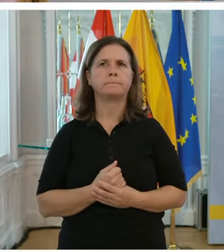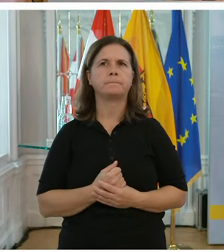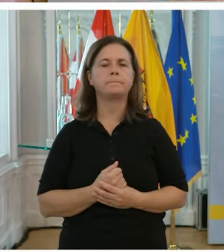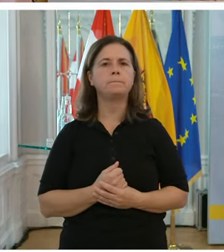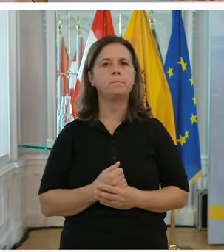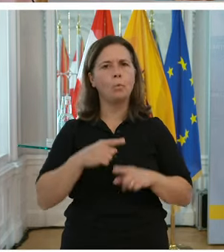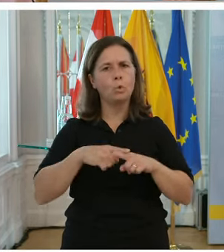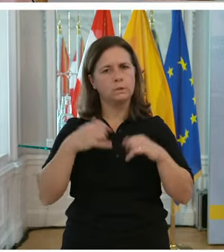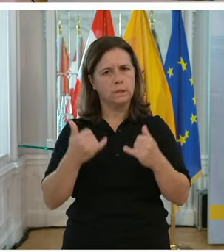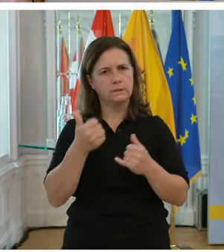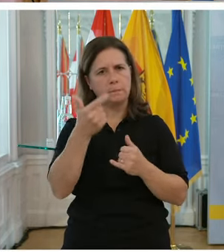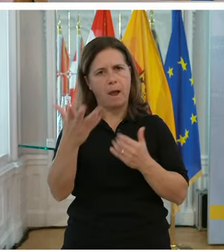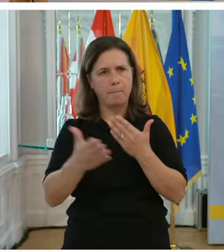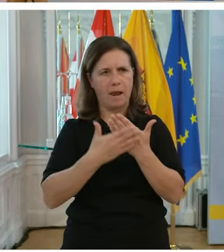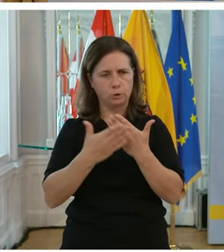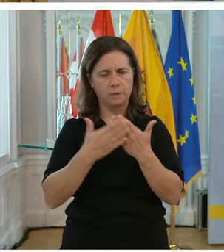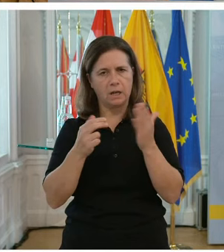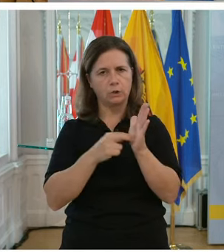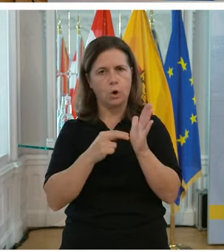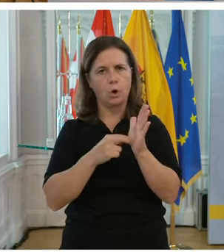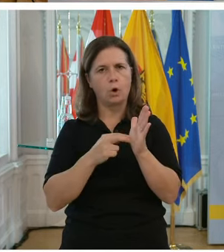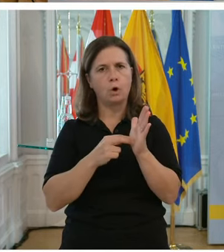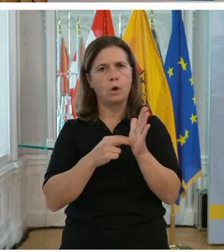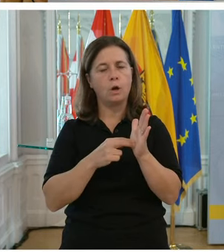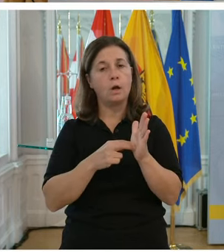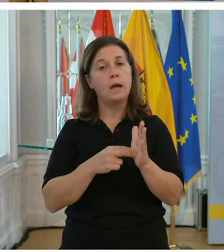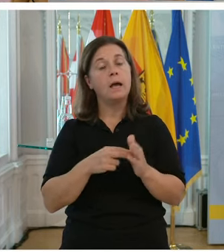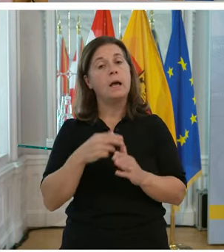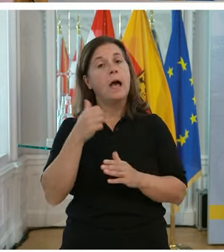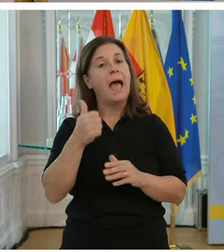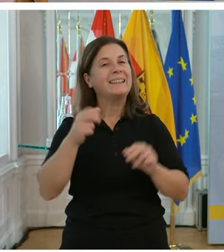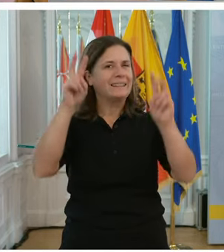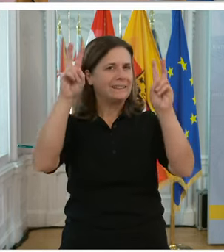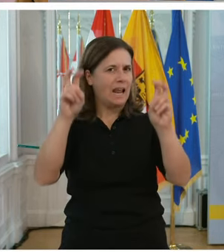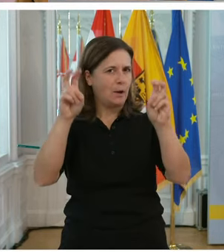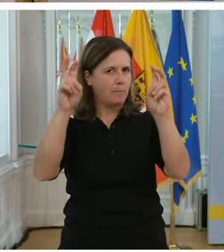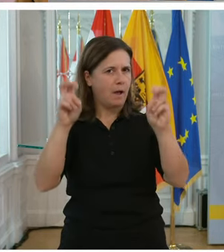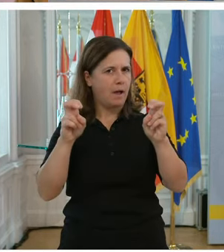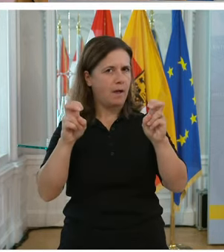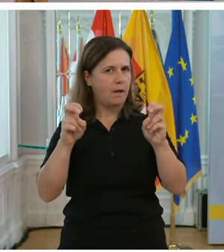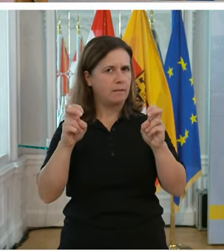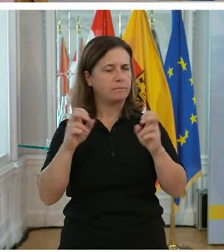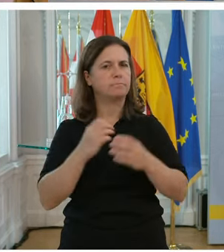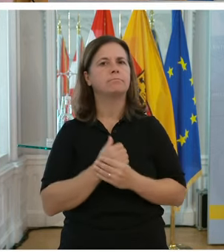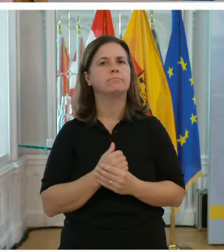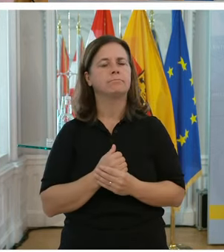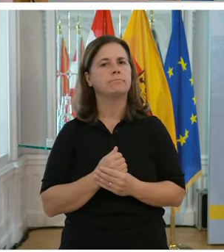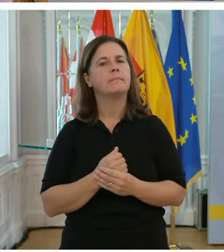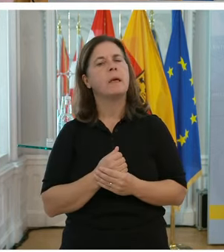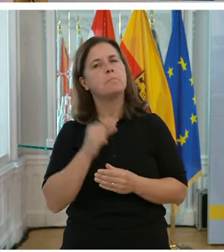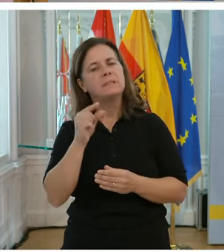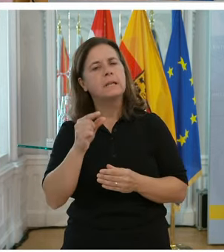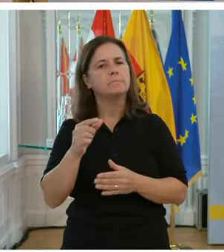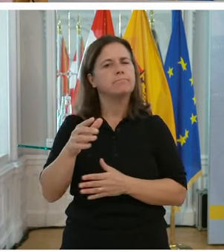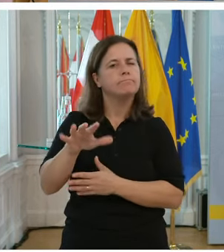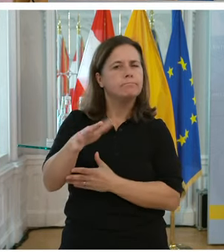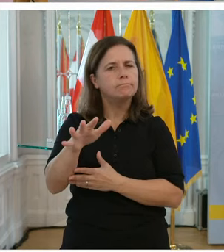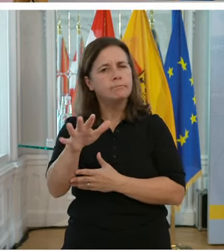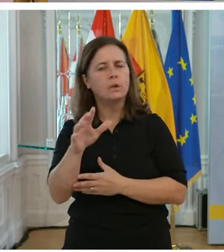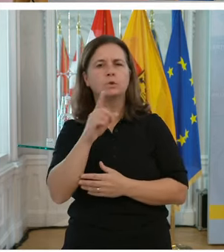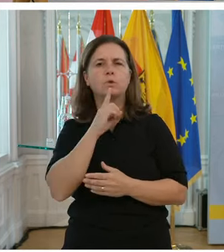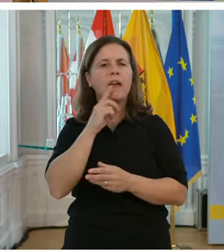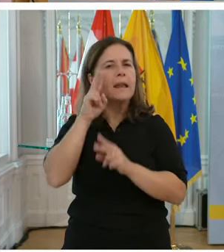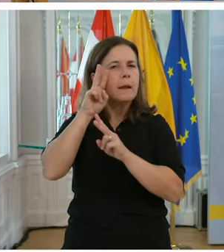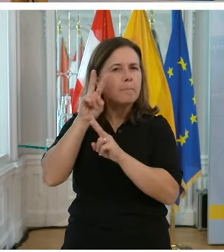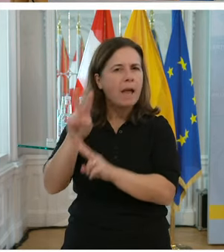Und hier ein paar Beispiele. Ich finde, eines der Themen, das unterschätzt wird, das aber für